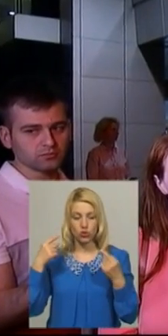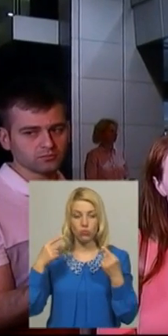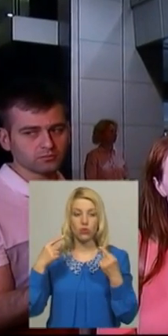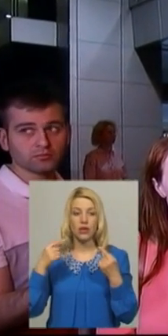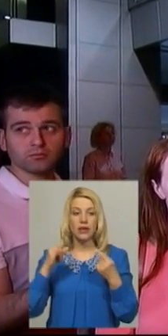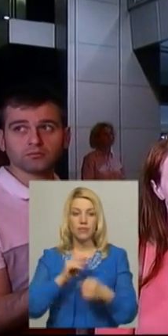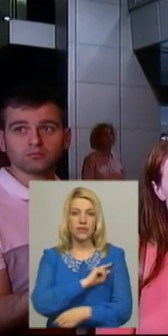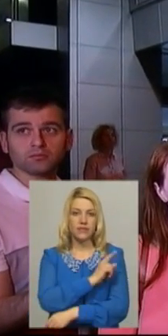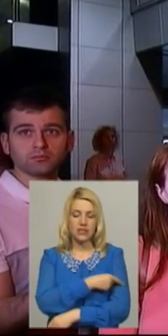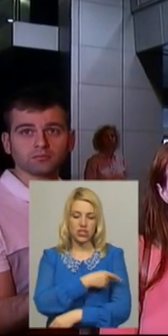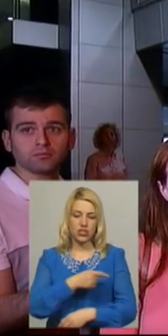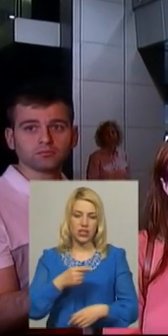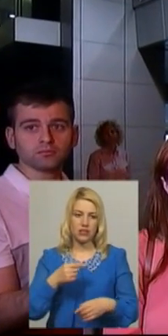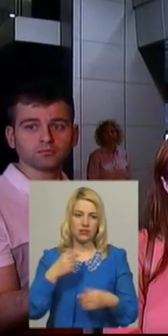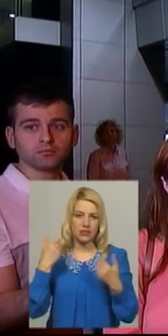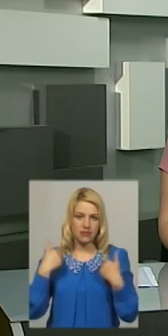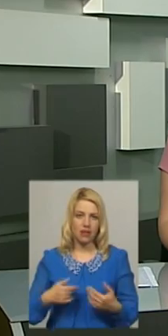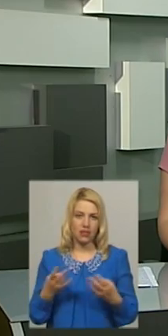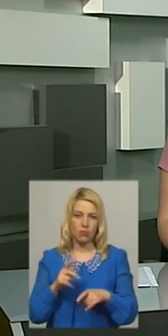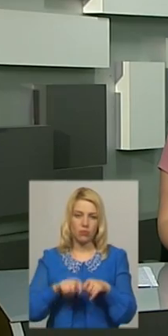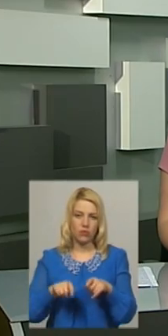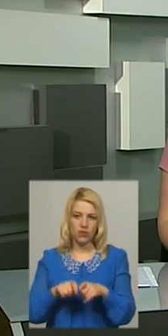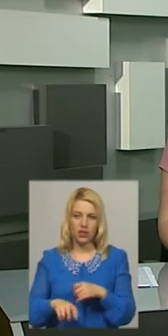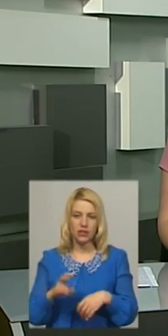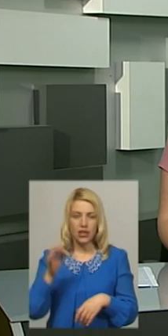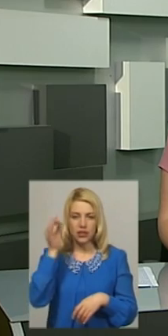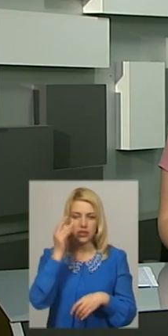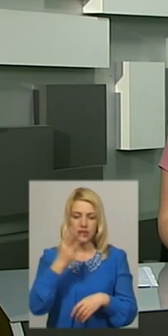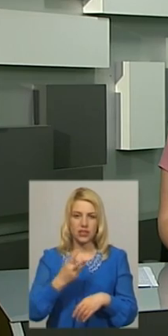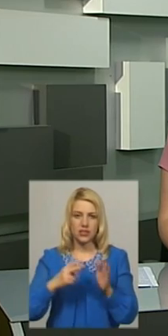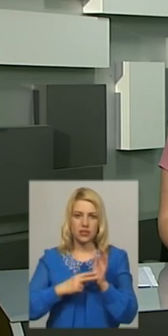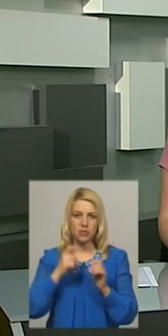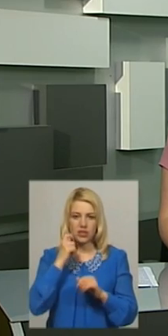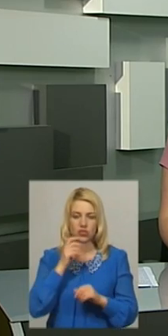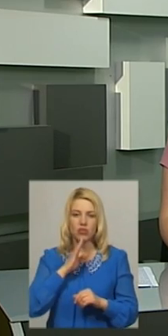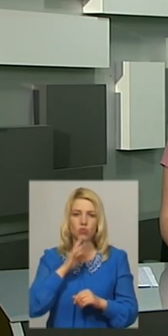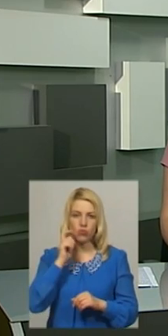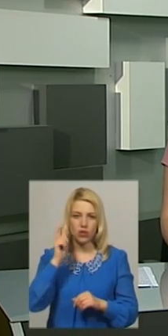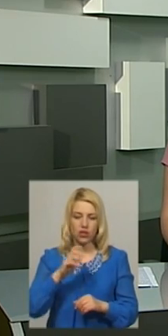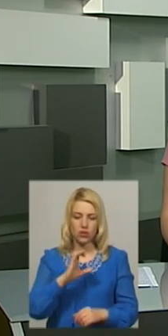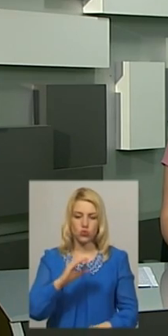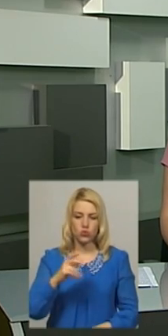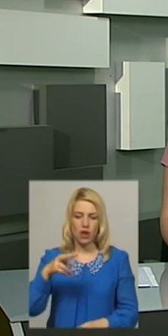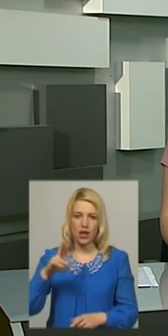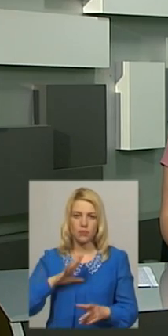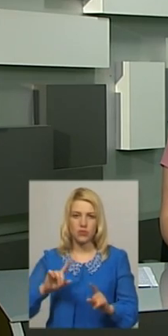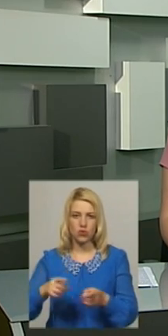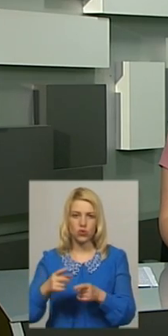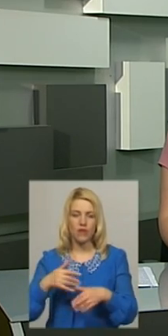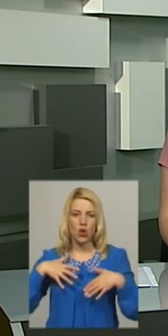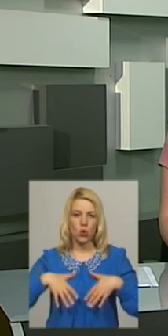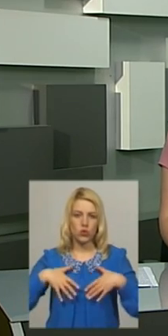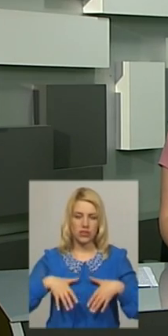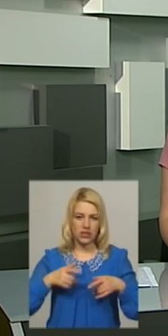і фізичний стан їх треба перевіряти. Нагадаю, 37-річну українку Юлію Сусляк заарештували в грузинському